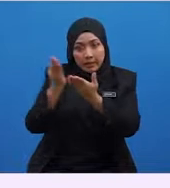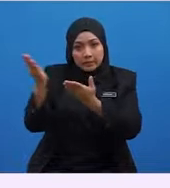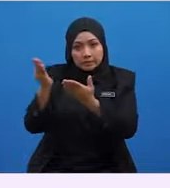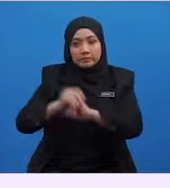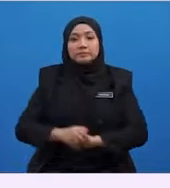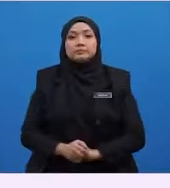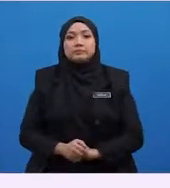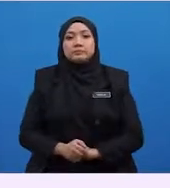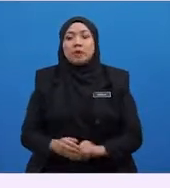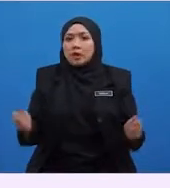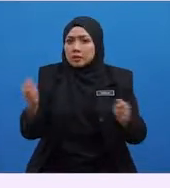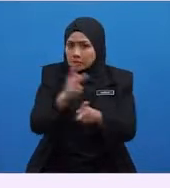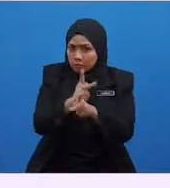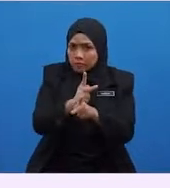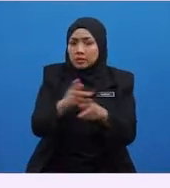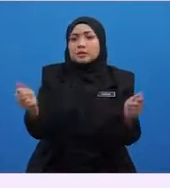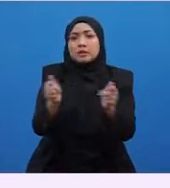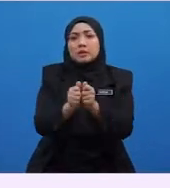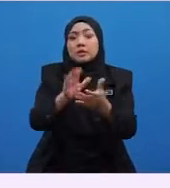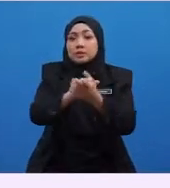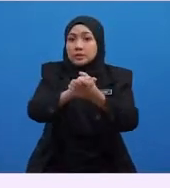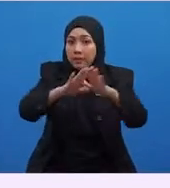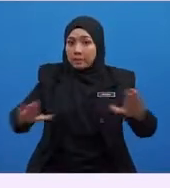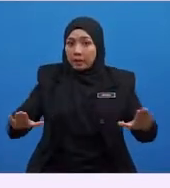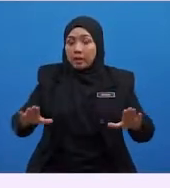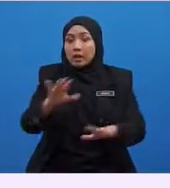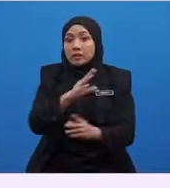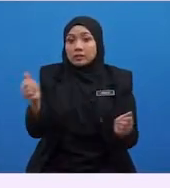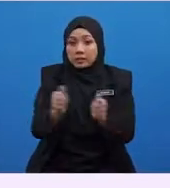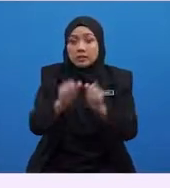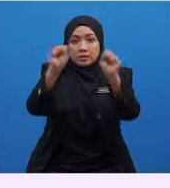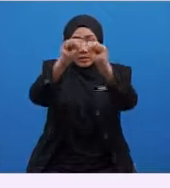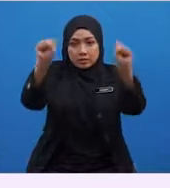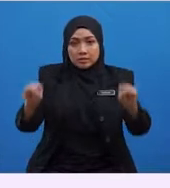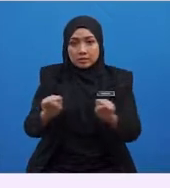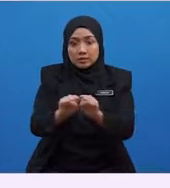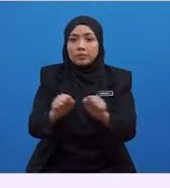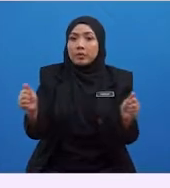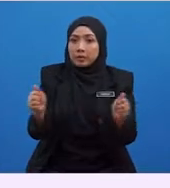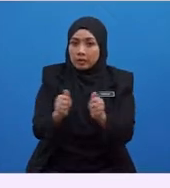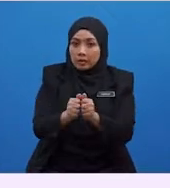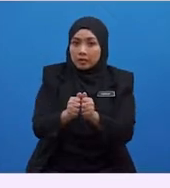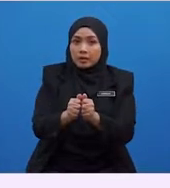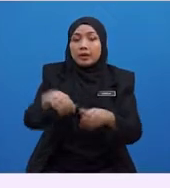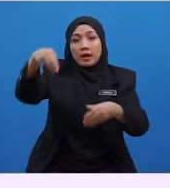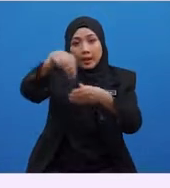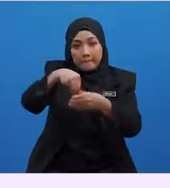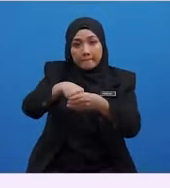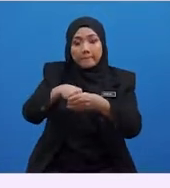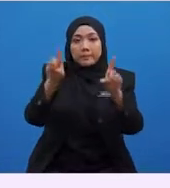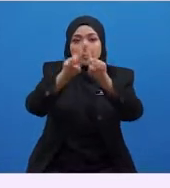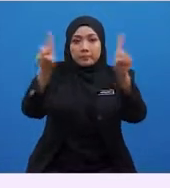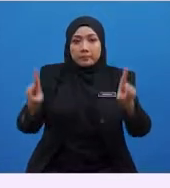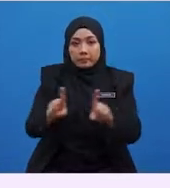disimpan dengan selamat dan secara bersistem dalam pangkalan data. Ketiga, maklumat dan